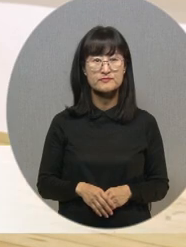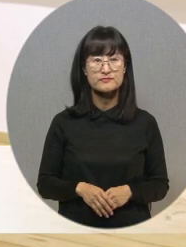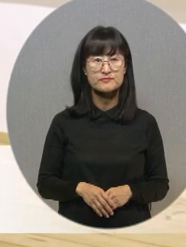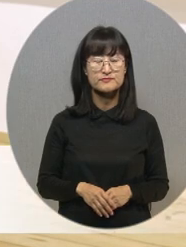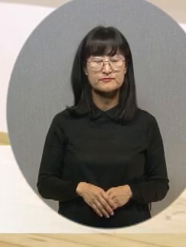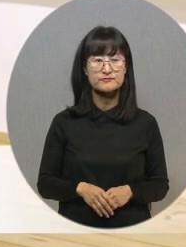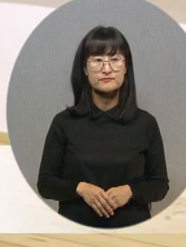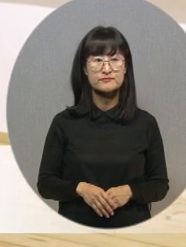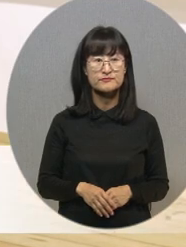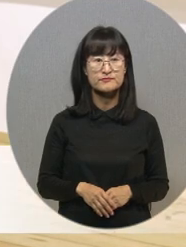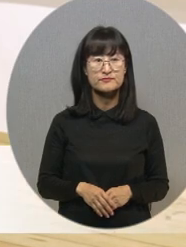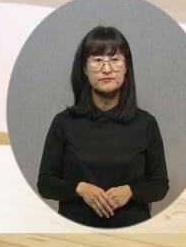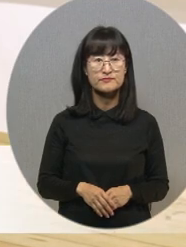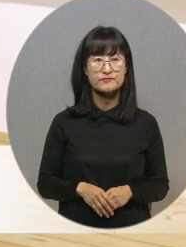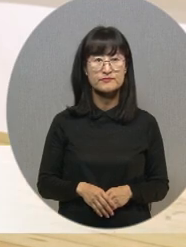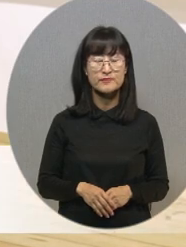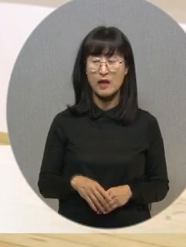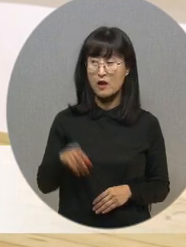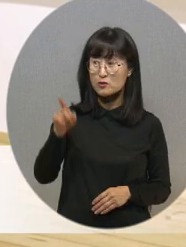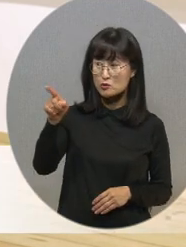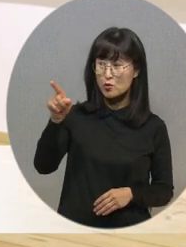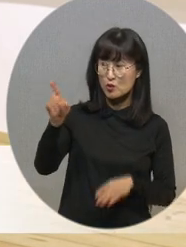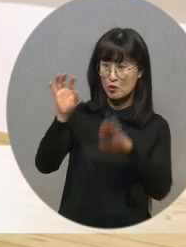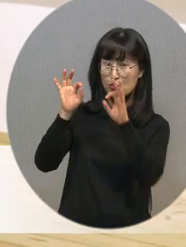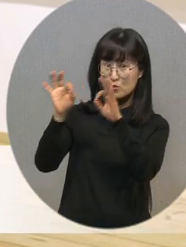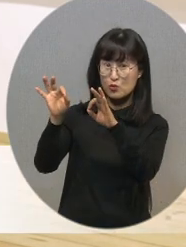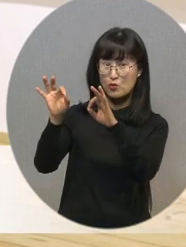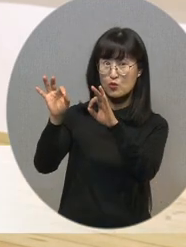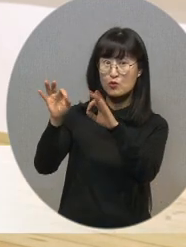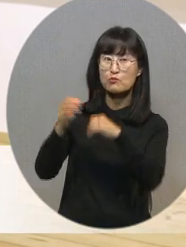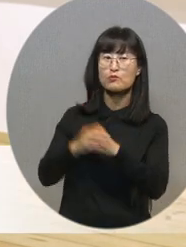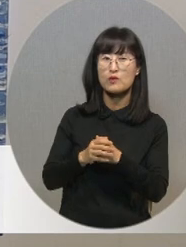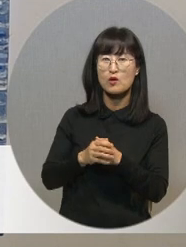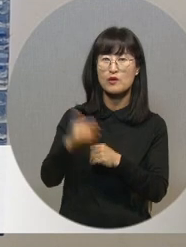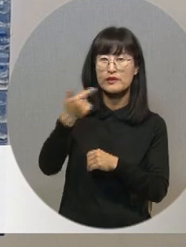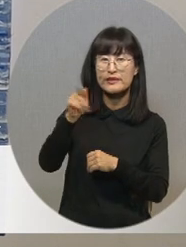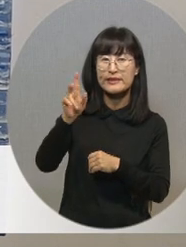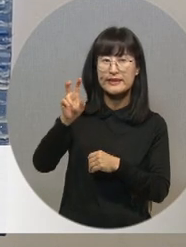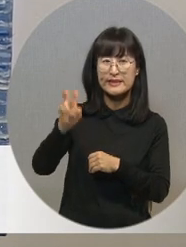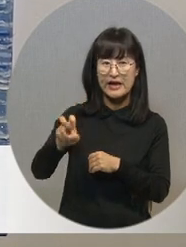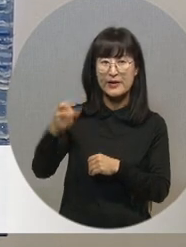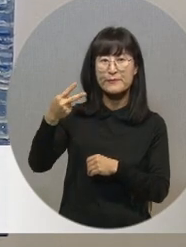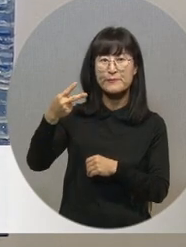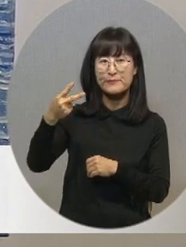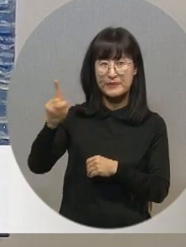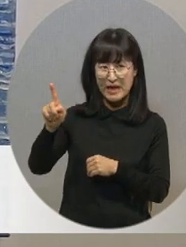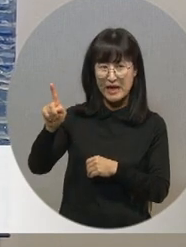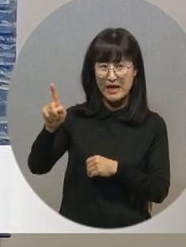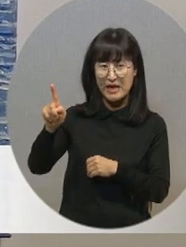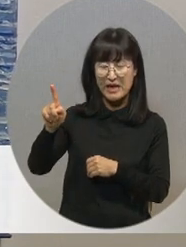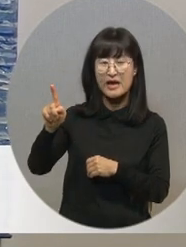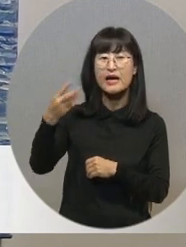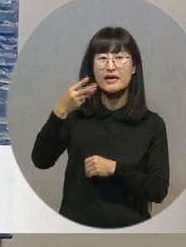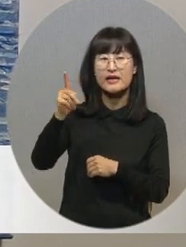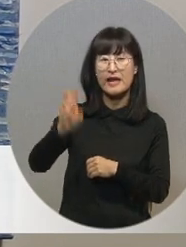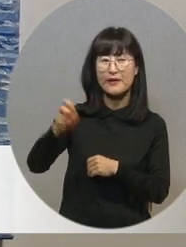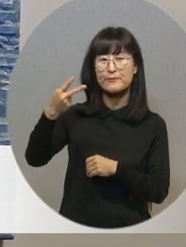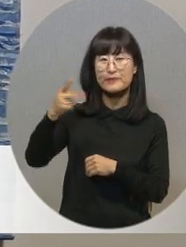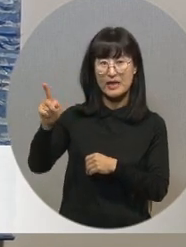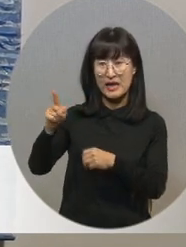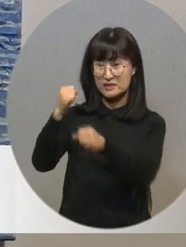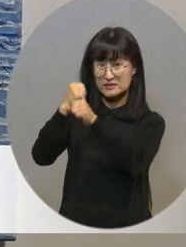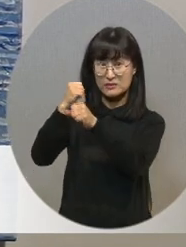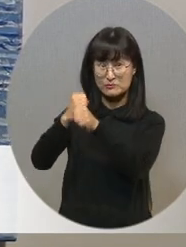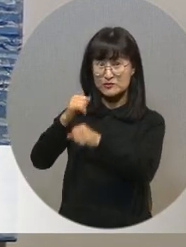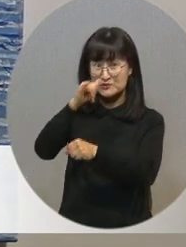저쪽에 이제 보시면 람다라는 작품이 있는데 저 작품은 이제 한